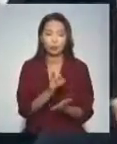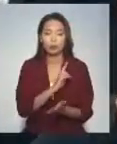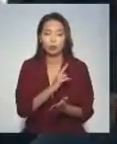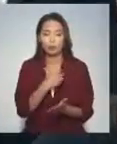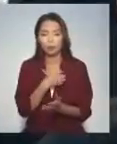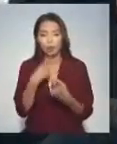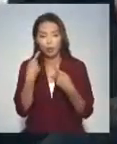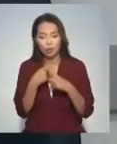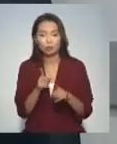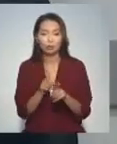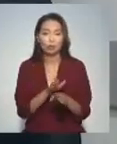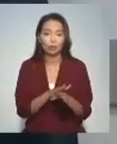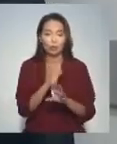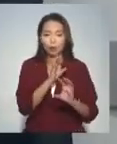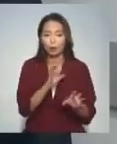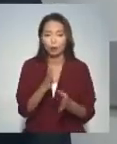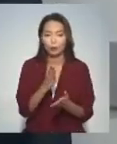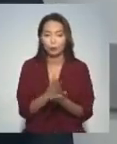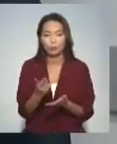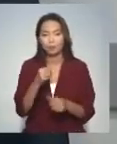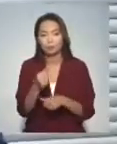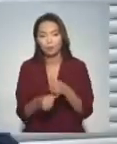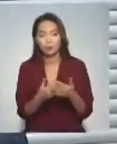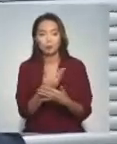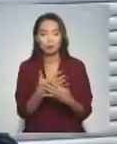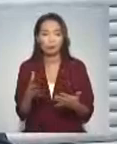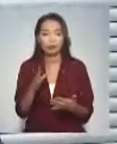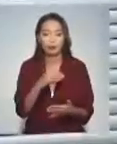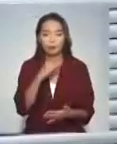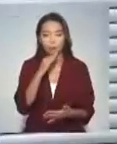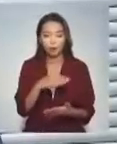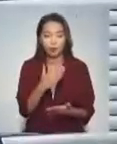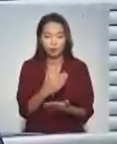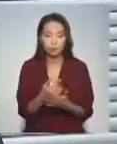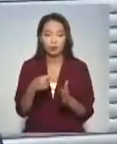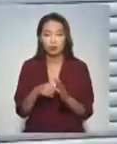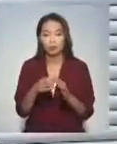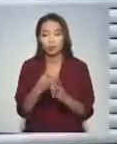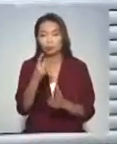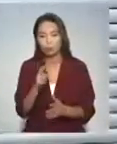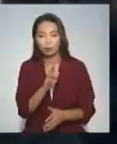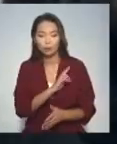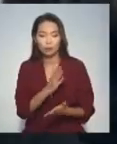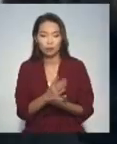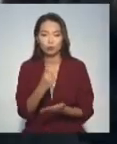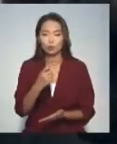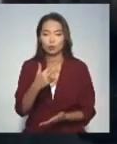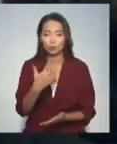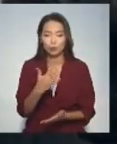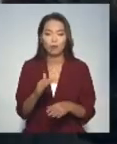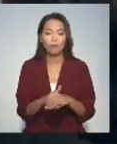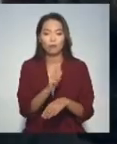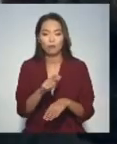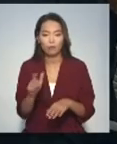техникамен толық жабдықталған. Ақпараттық материалдар жеткілікті. Штабта 4 адам жұмыс істейді. Облыс бойынша 135 волонтер